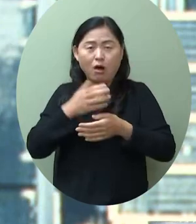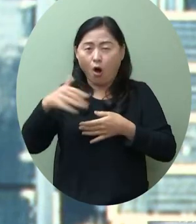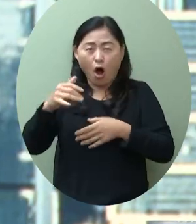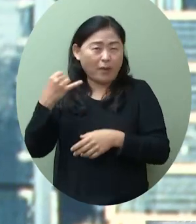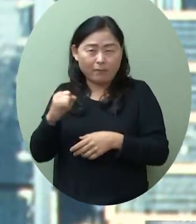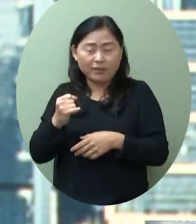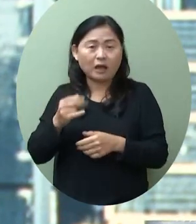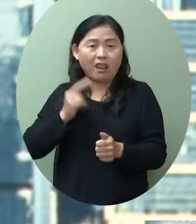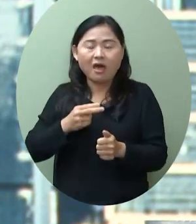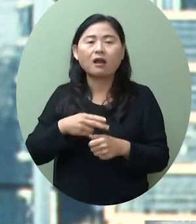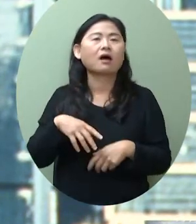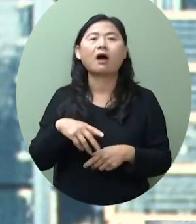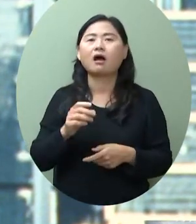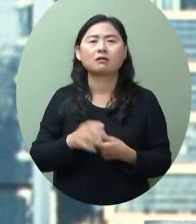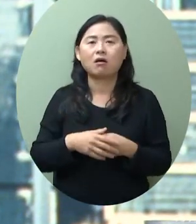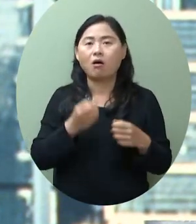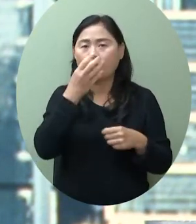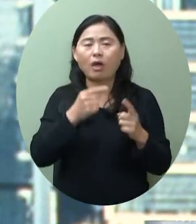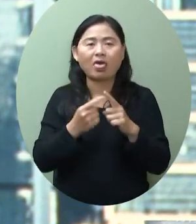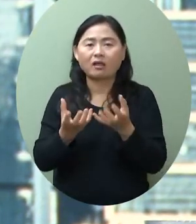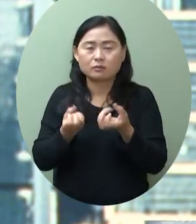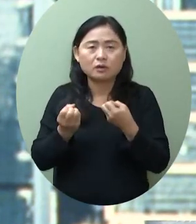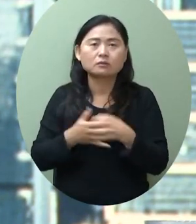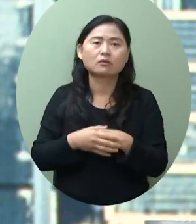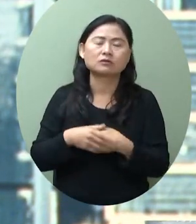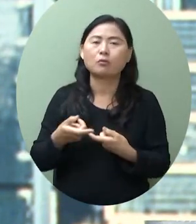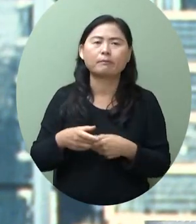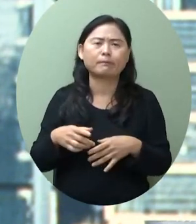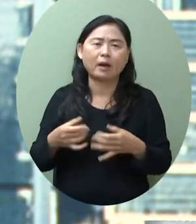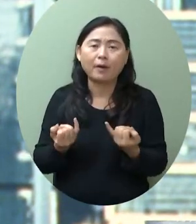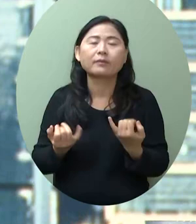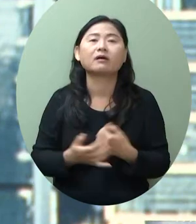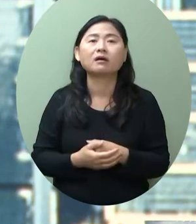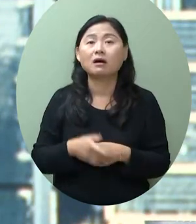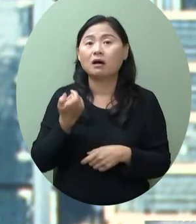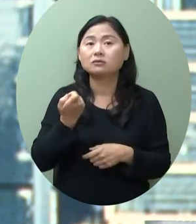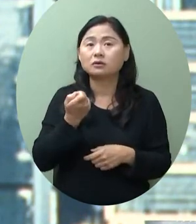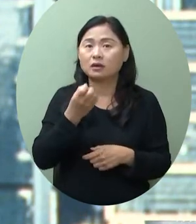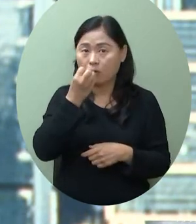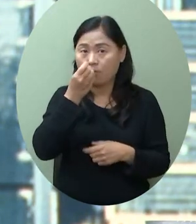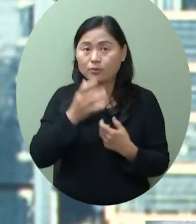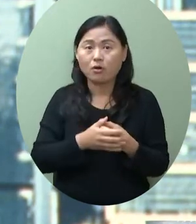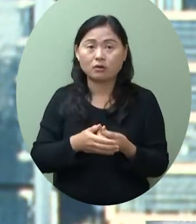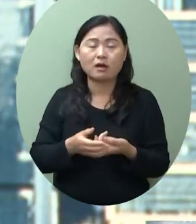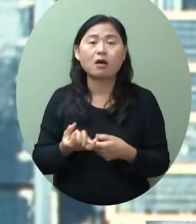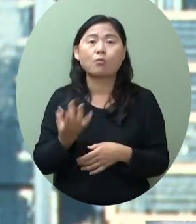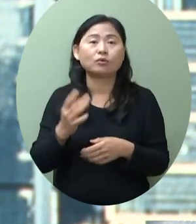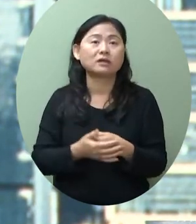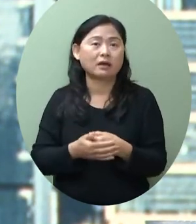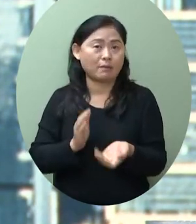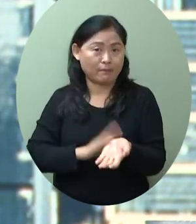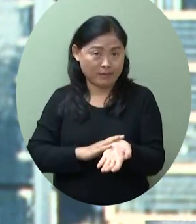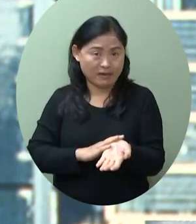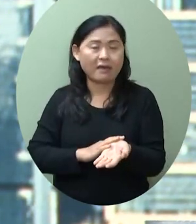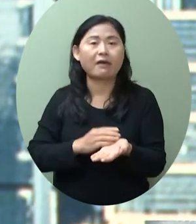受到市民可以接受得到。但係近日由於出現咗呢啲本地嘅確診個案，尤其是 Omicron 呢